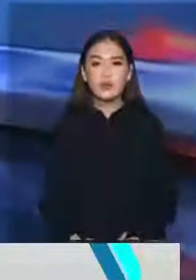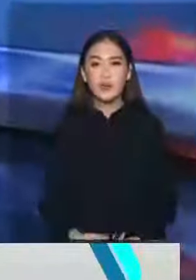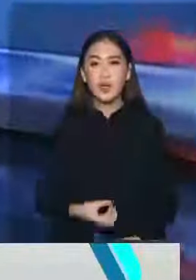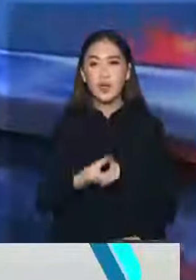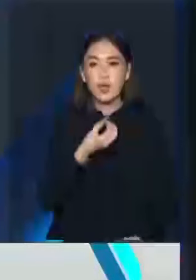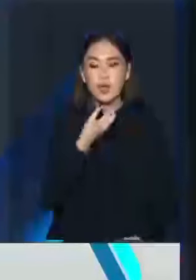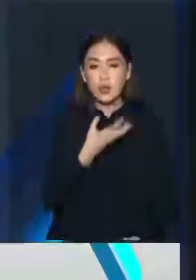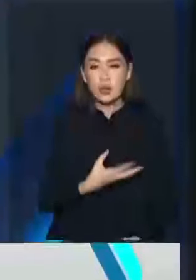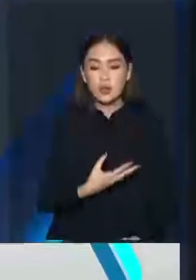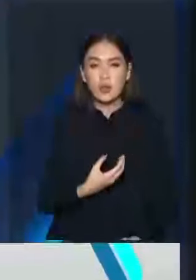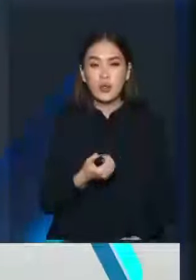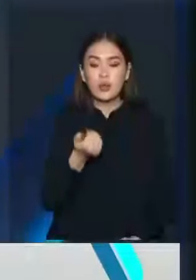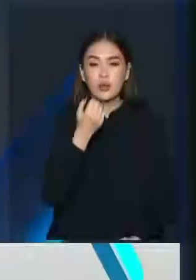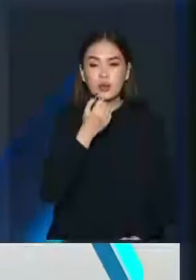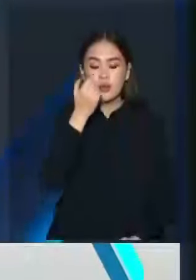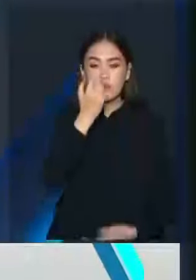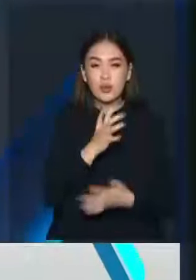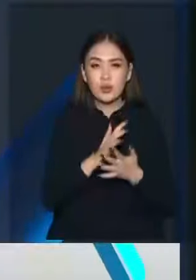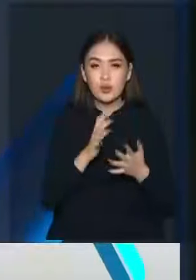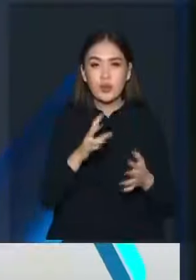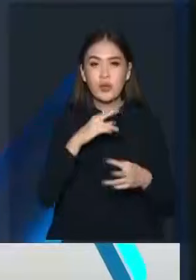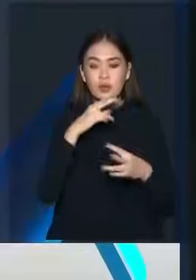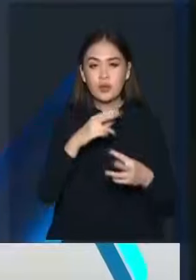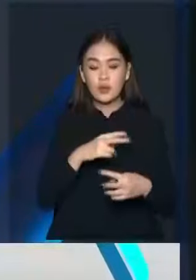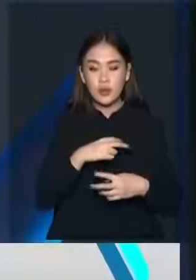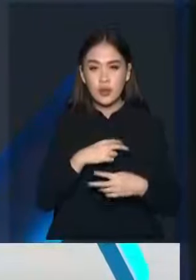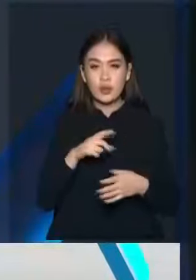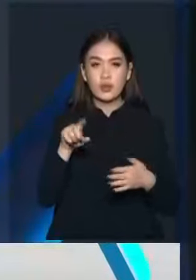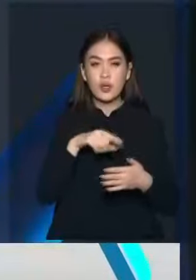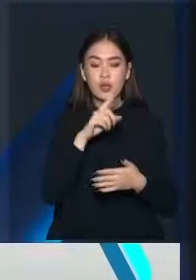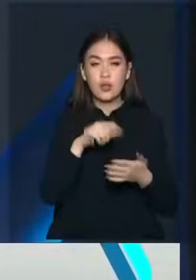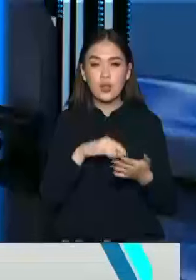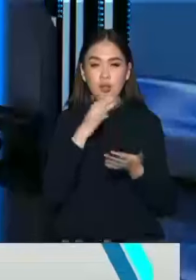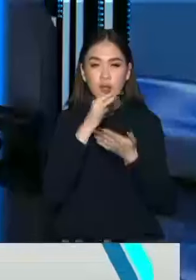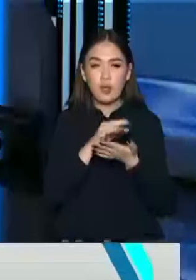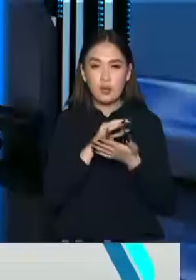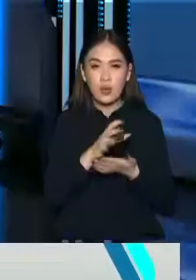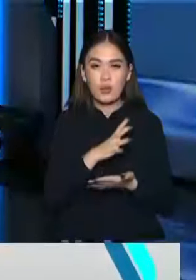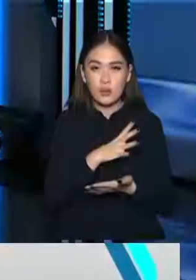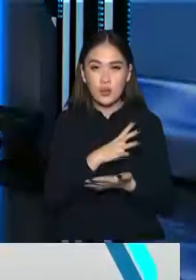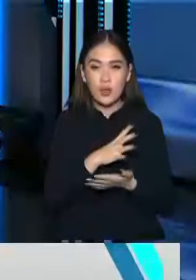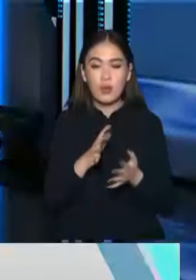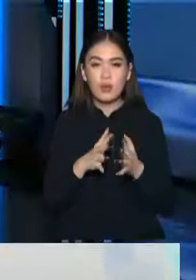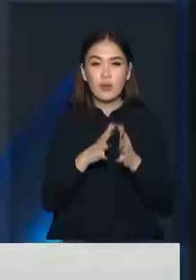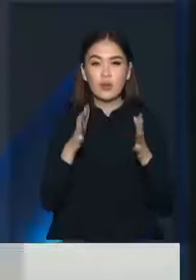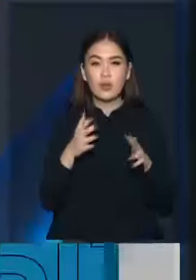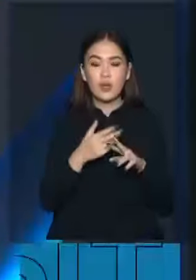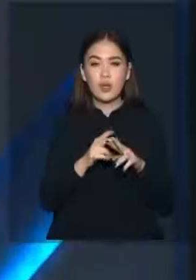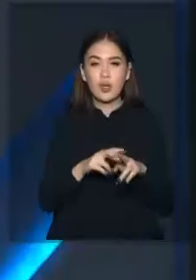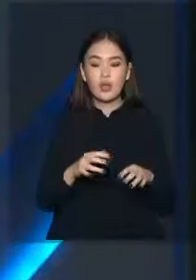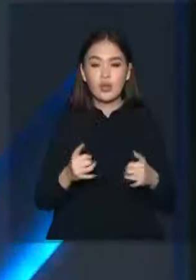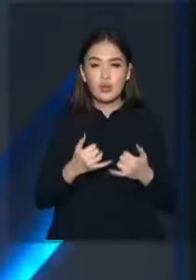Жақсы, Алтынбек Мырза, уақытыңызды бөліп сұрақтарымызға жауап бергеніңіз үшін сізге рахметімізді айтамыз.